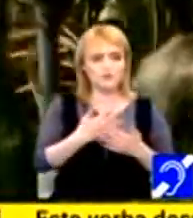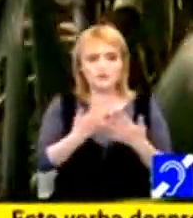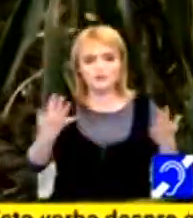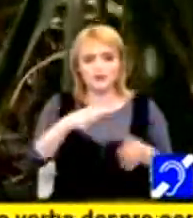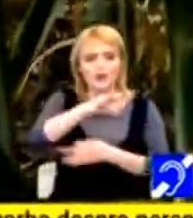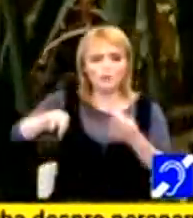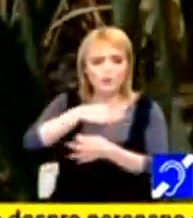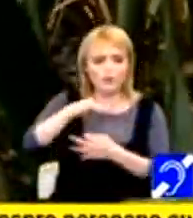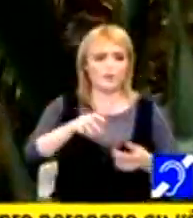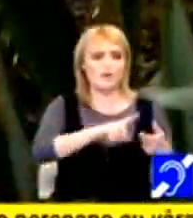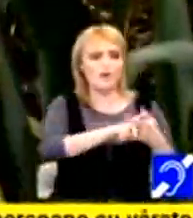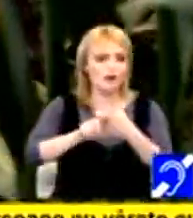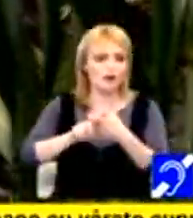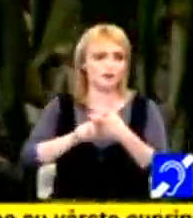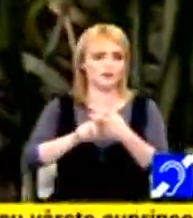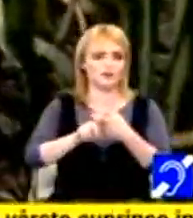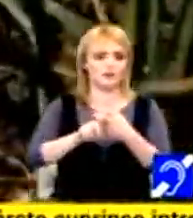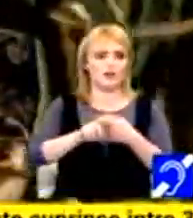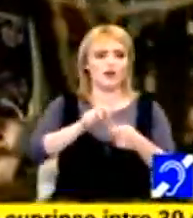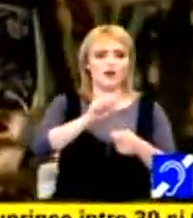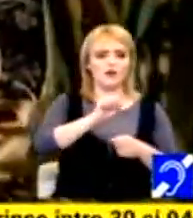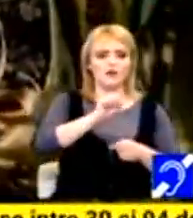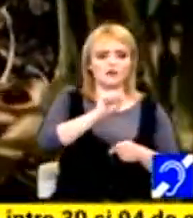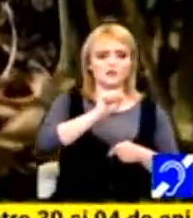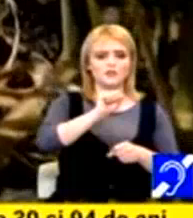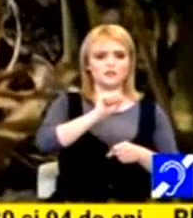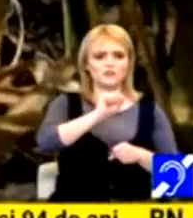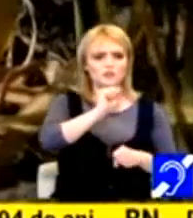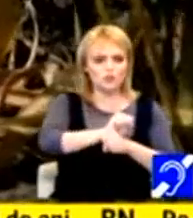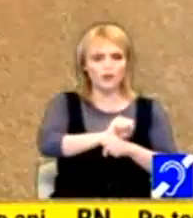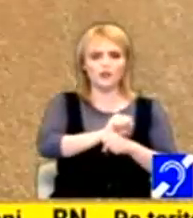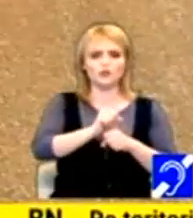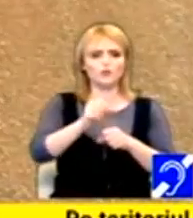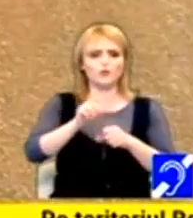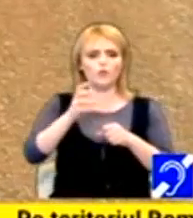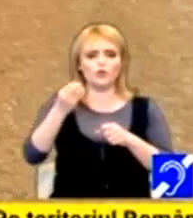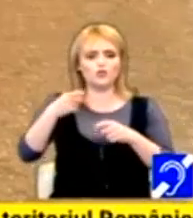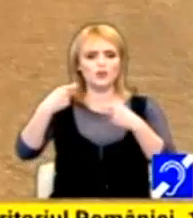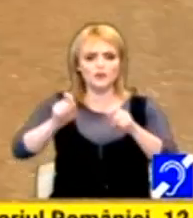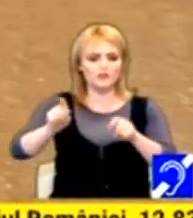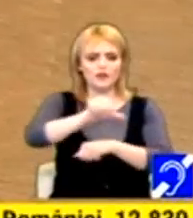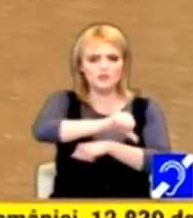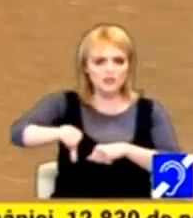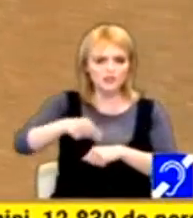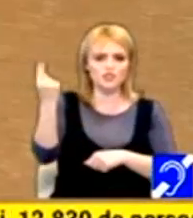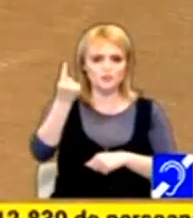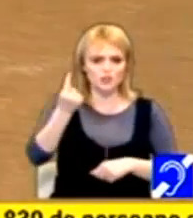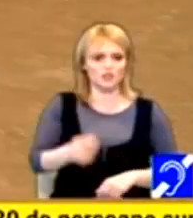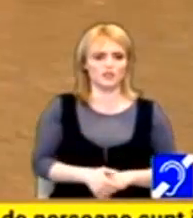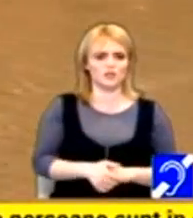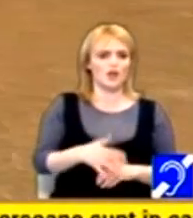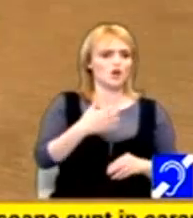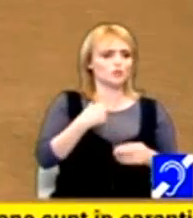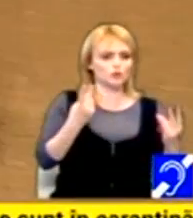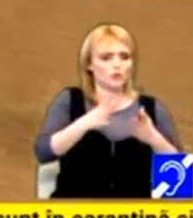măsuri legate și de stoparea exportului și procurarea grâului și porumb în rezerve de